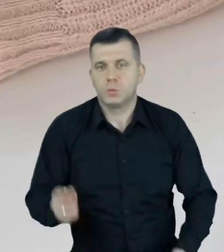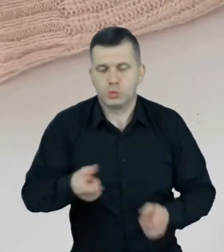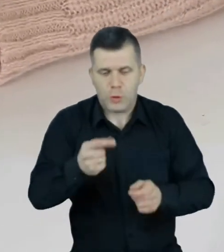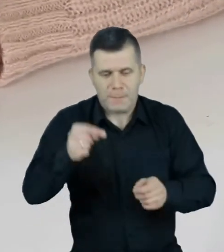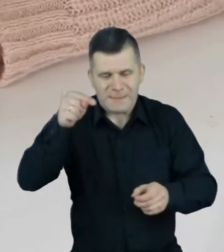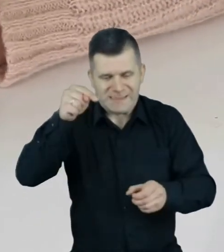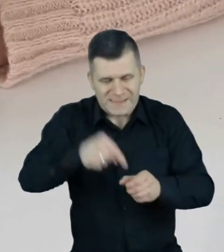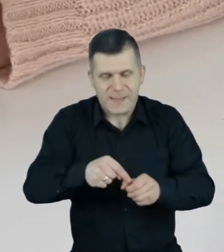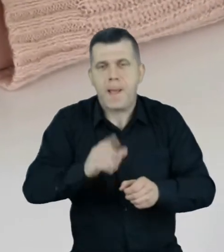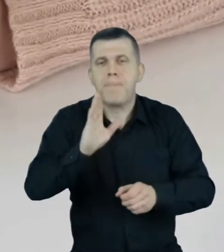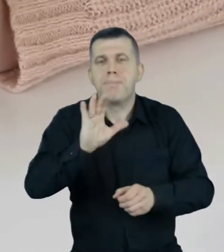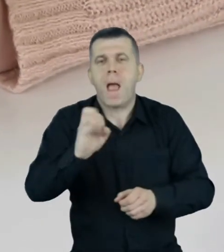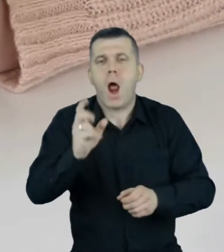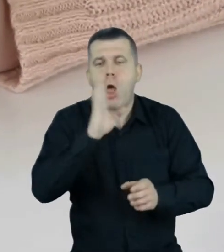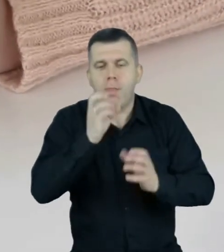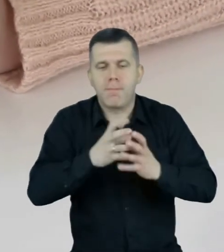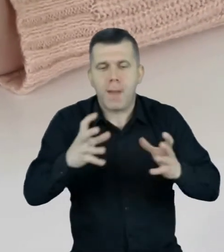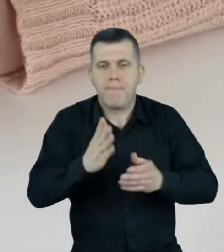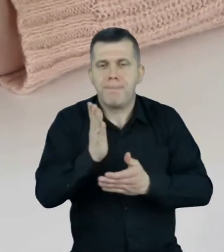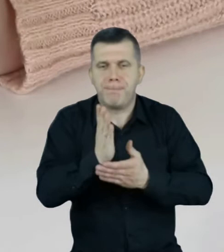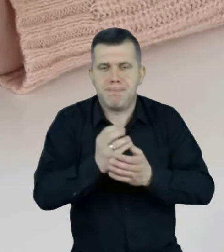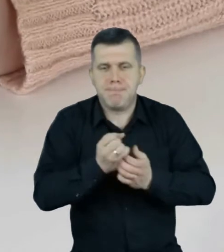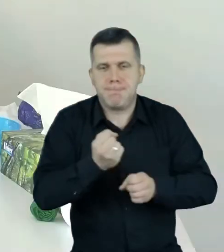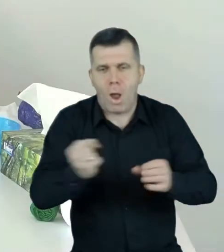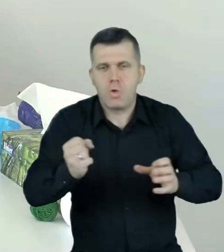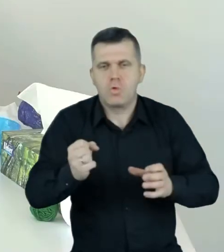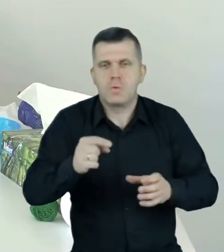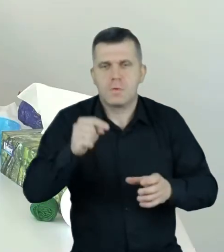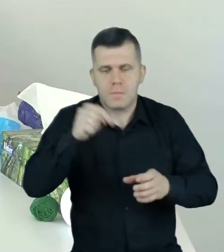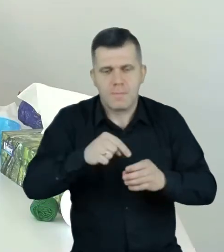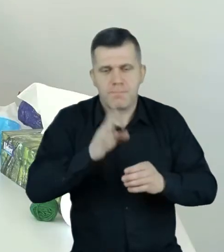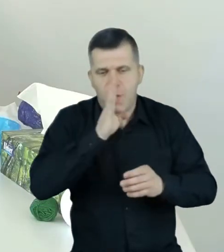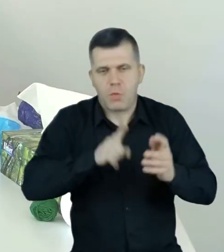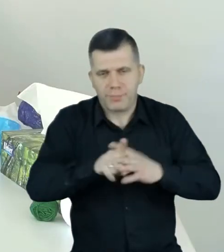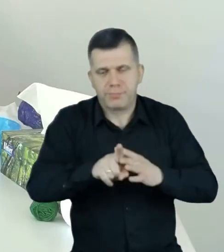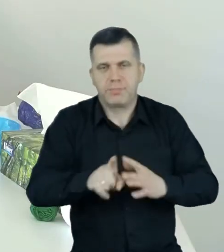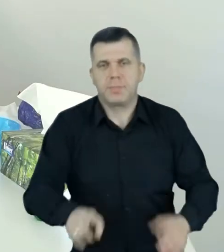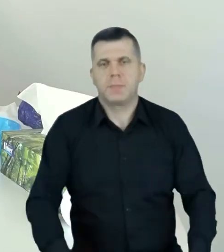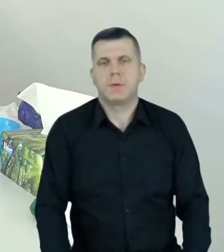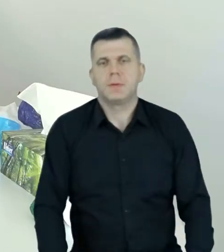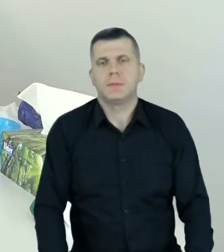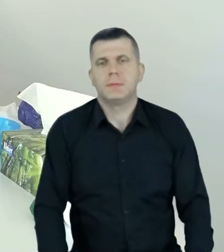tak aby nasz balonik pękł kiedy